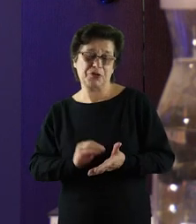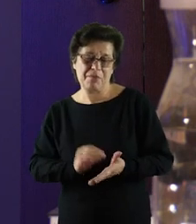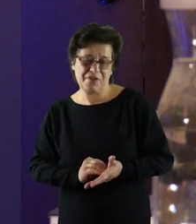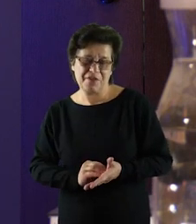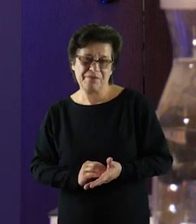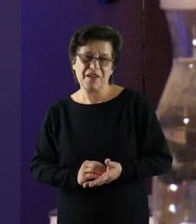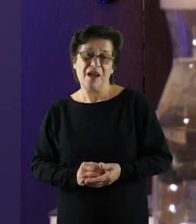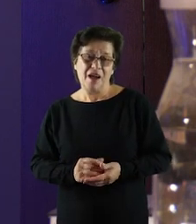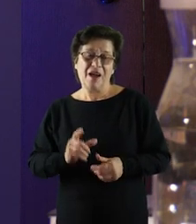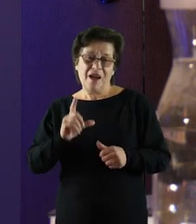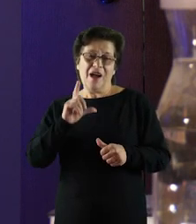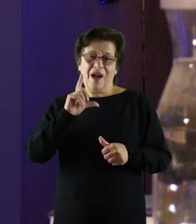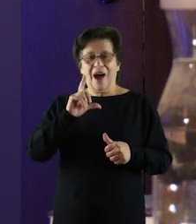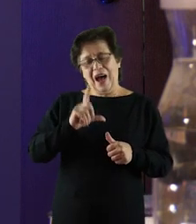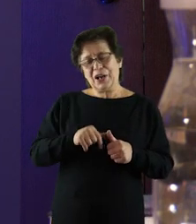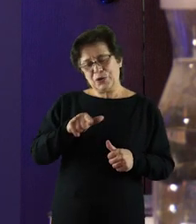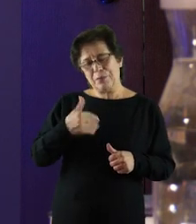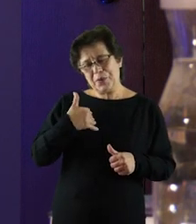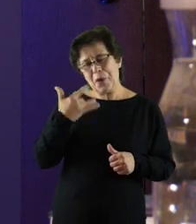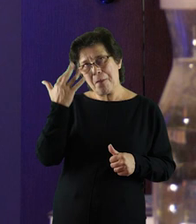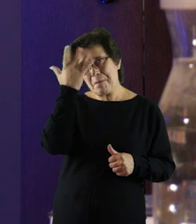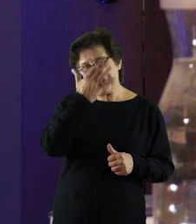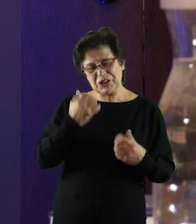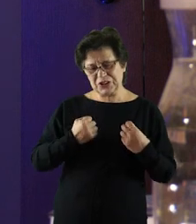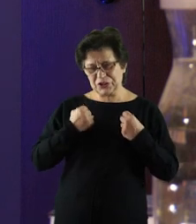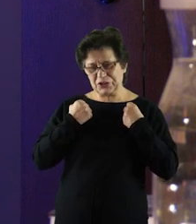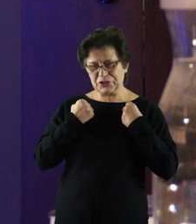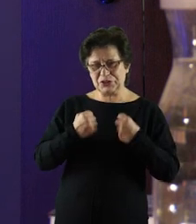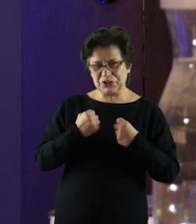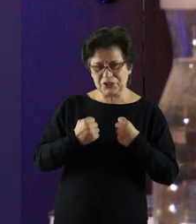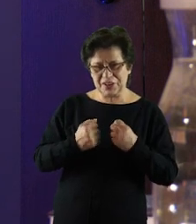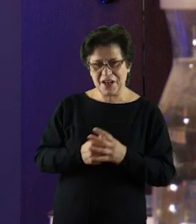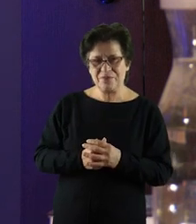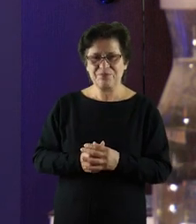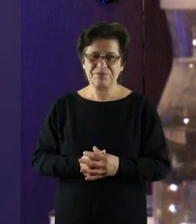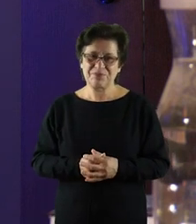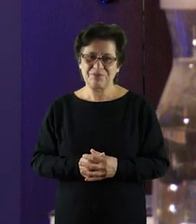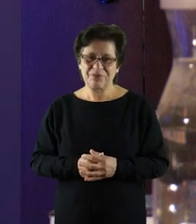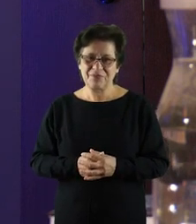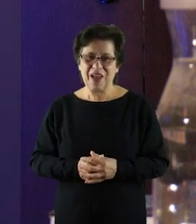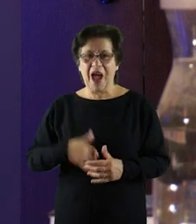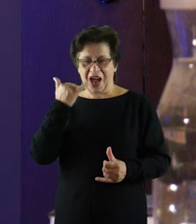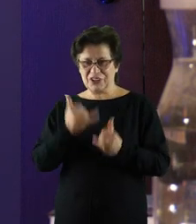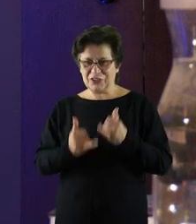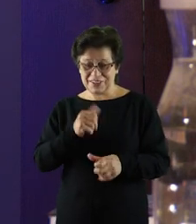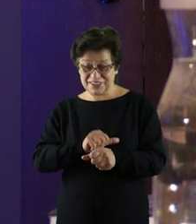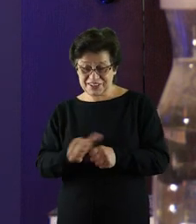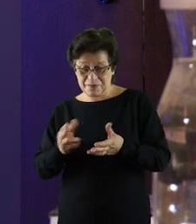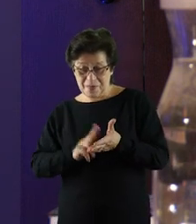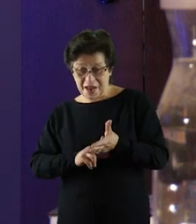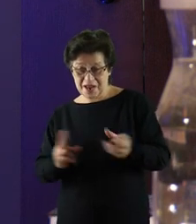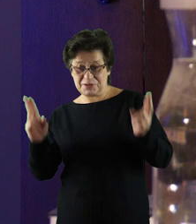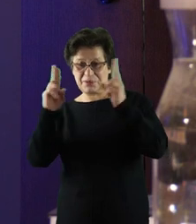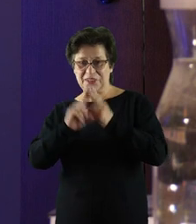że rzeczywiście to musi być silne marzenie, bo jeżeli nie jestem na spotkaniach, to zawsze mam na sobie dres i gwizdek na